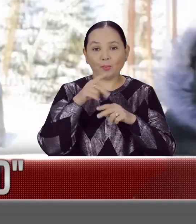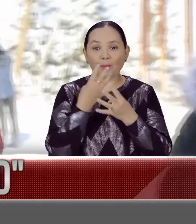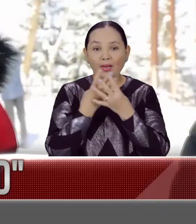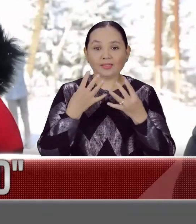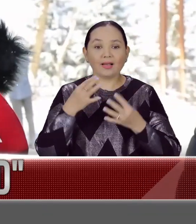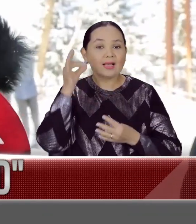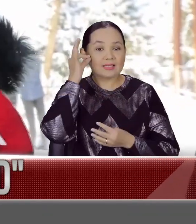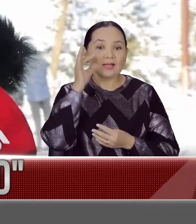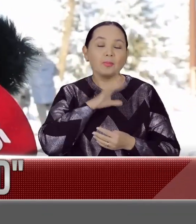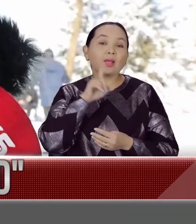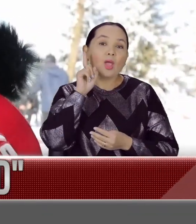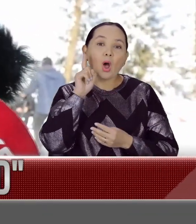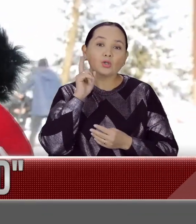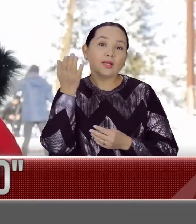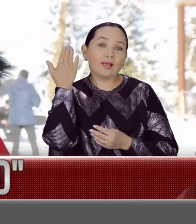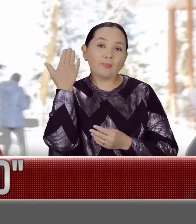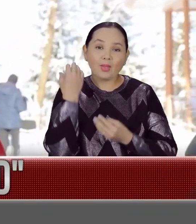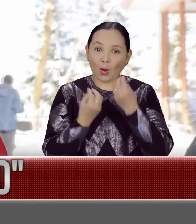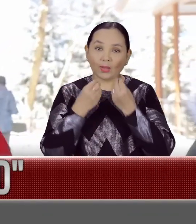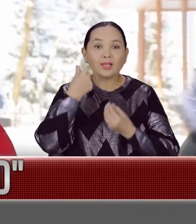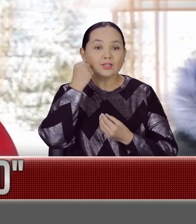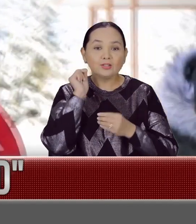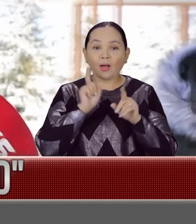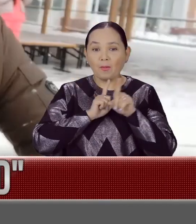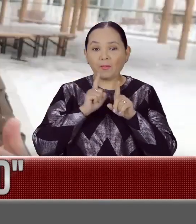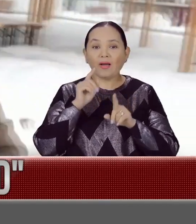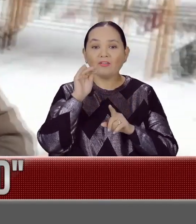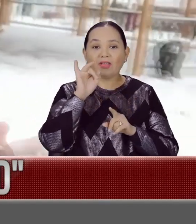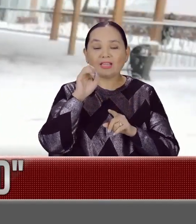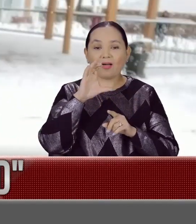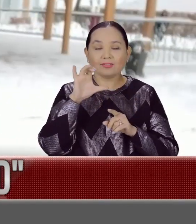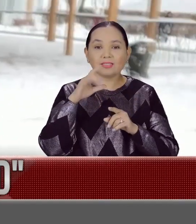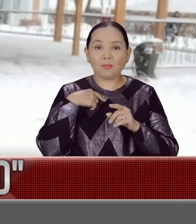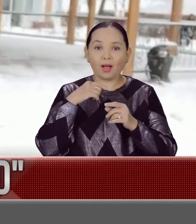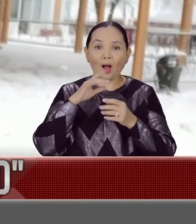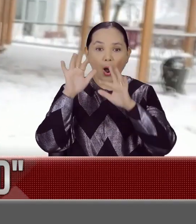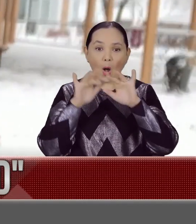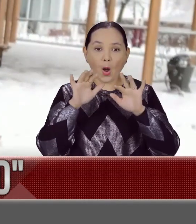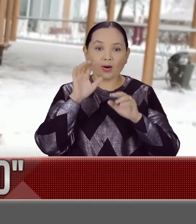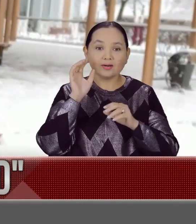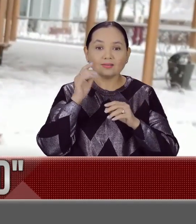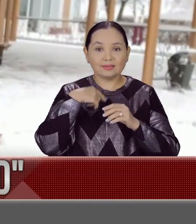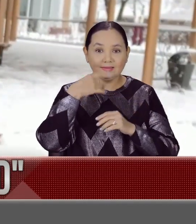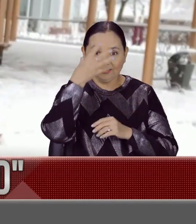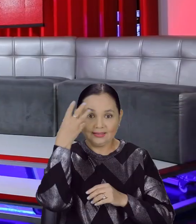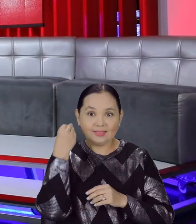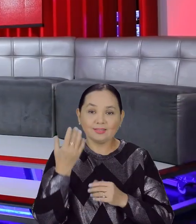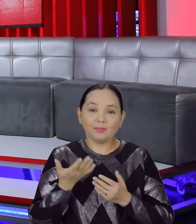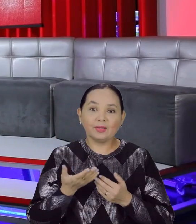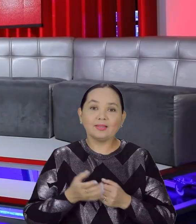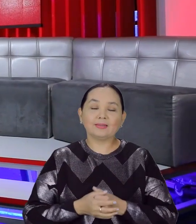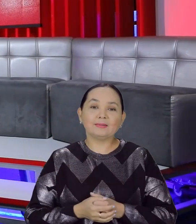yiqilgandim. Eslay olmayman, yoshligimda o'ynaganman. Kecha lekin menga ham Firdavs qorat. O'yin zavqi bilan sovqotish esdan chiqdi.